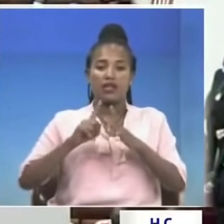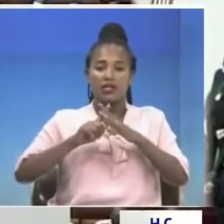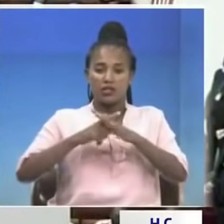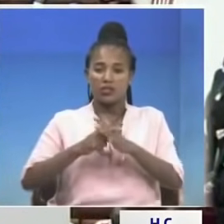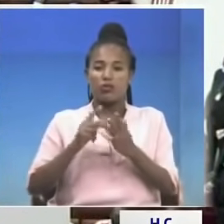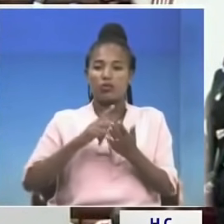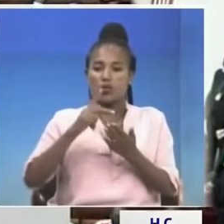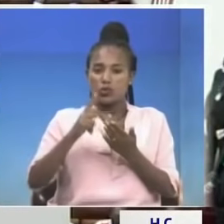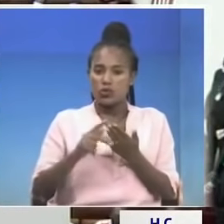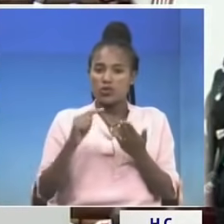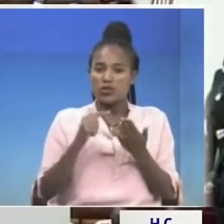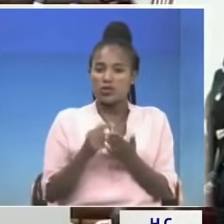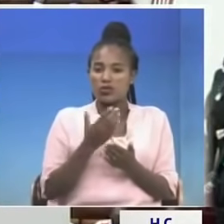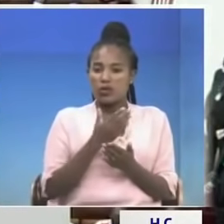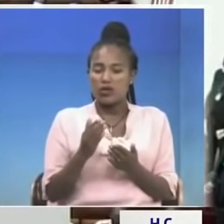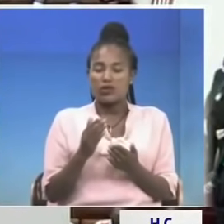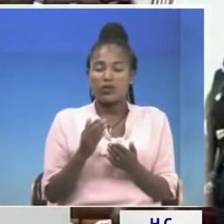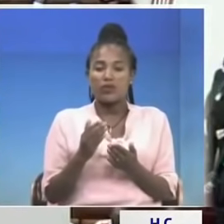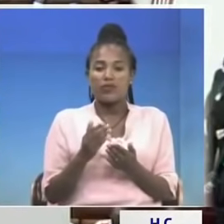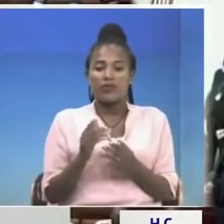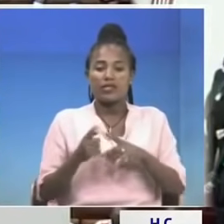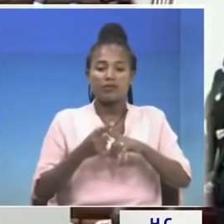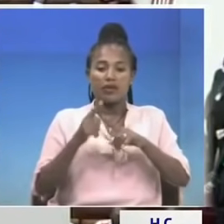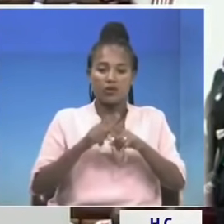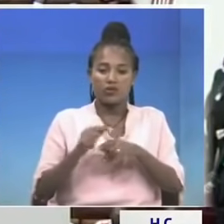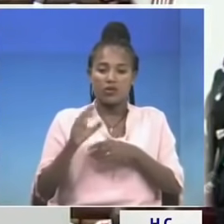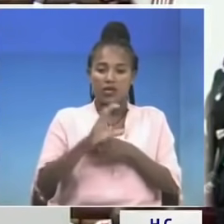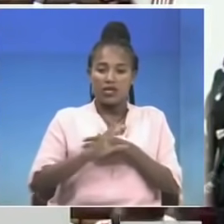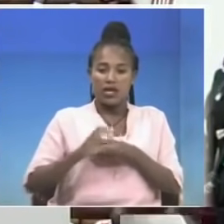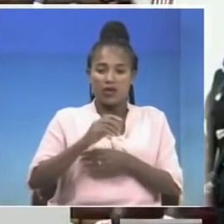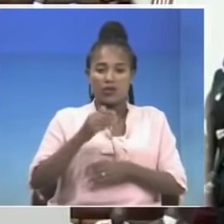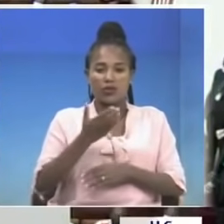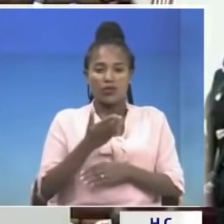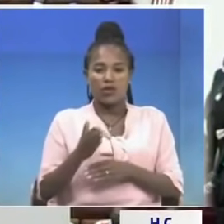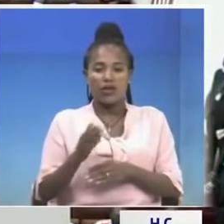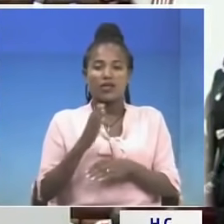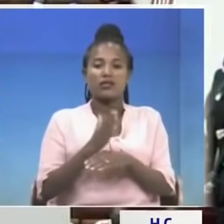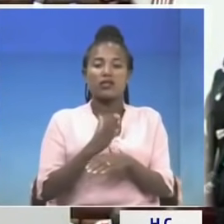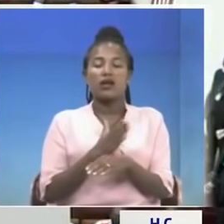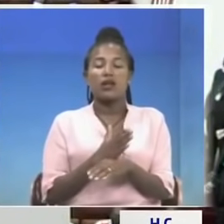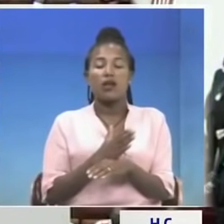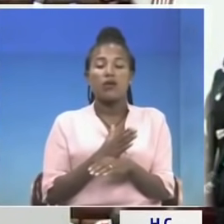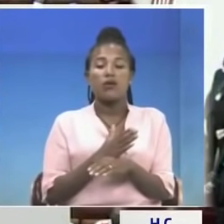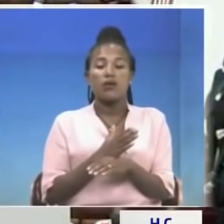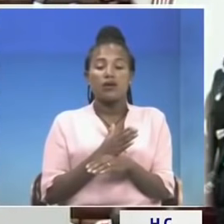ፕሮጀክቶች፣ እነኚህ ጉዳዮች ሲመለሱ የሀገሪቱን ጉዳይ ሊያስተካክል ይችል